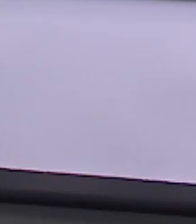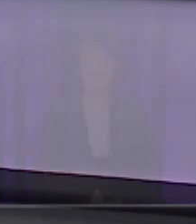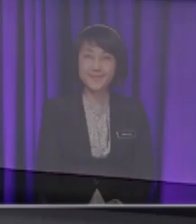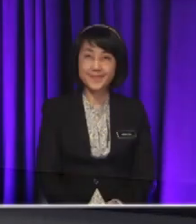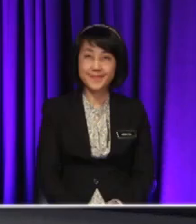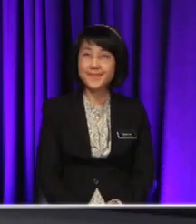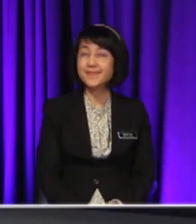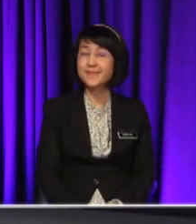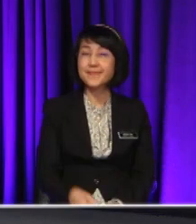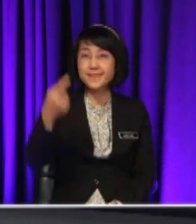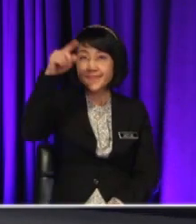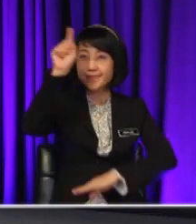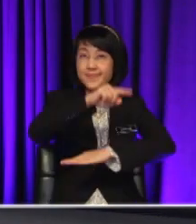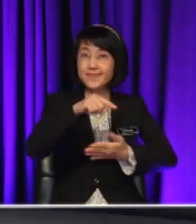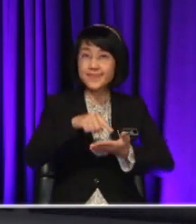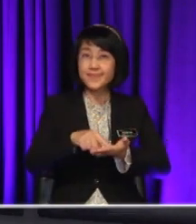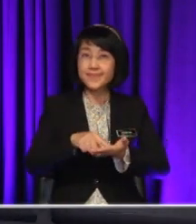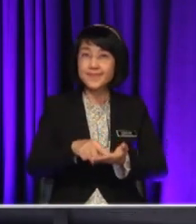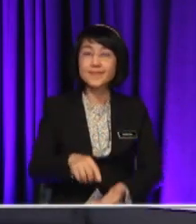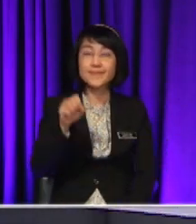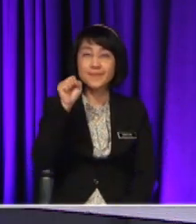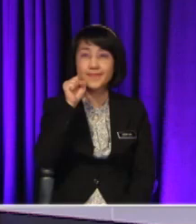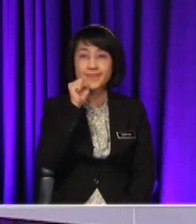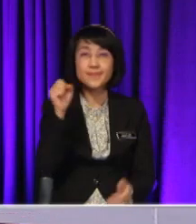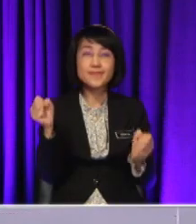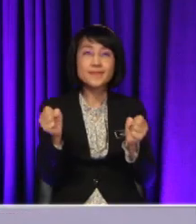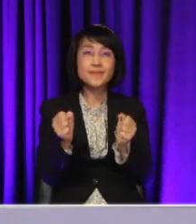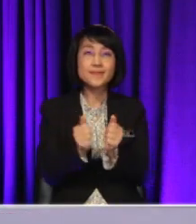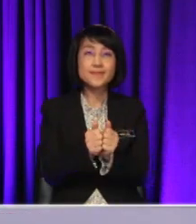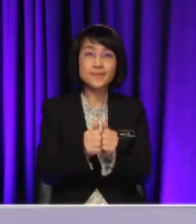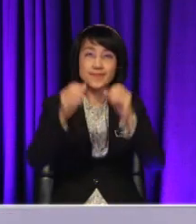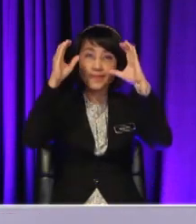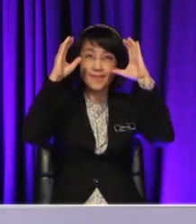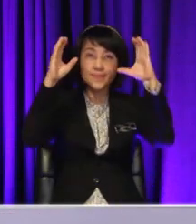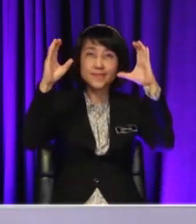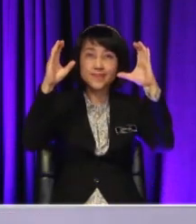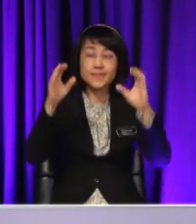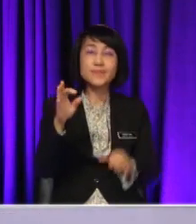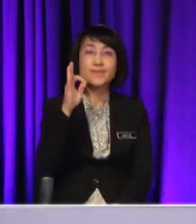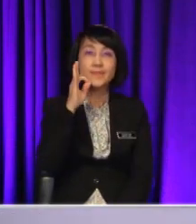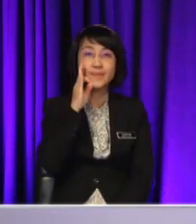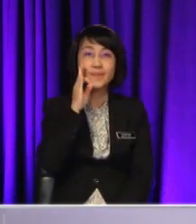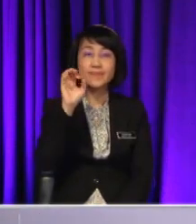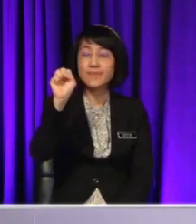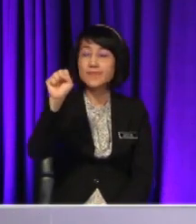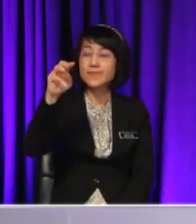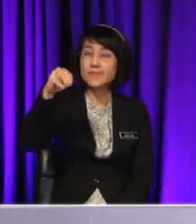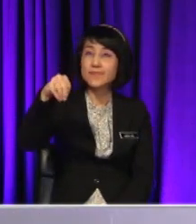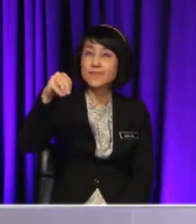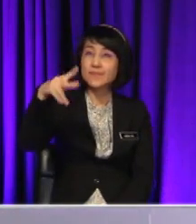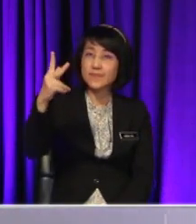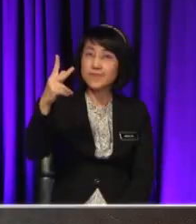Baiklah dan untuk hari ini Mira bersama dengan Cikgu Faridah Yusuf dari SMK trola perak Assalamualaikum Cikgu